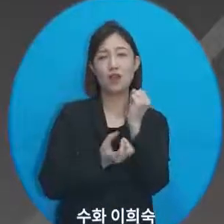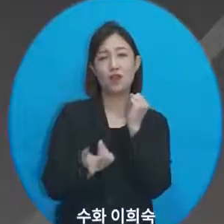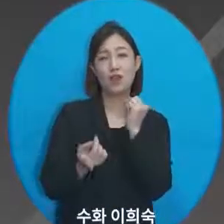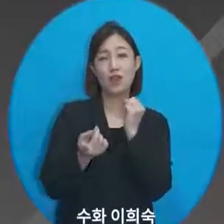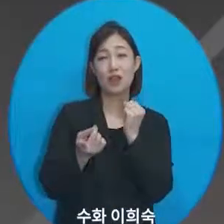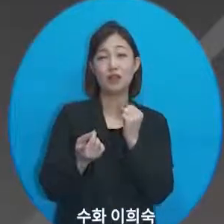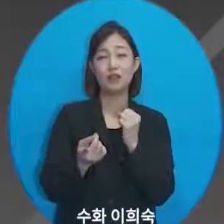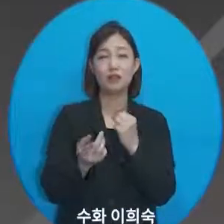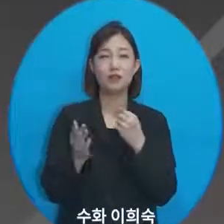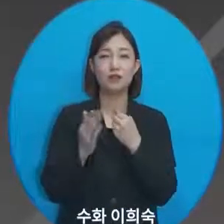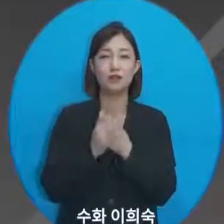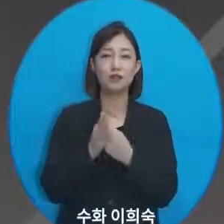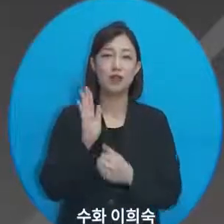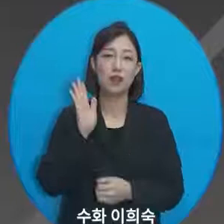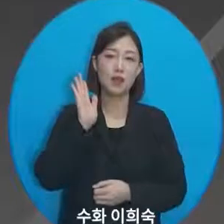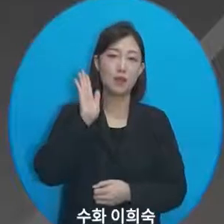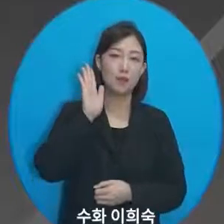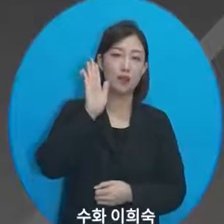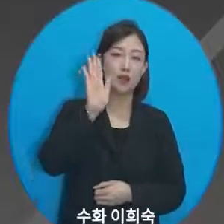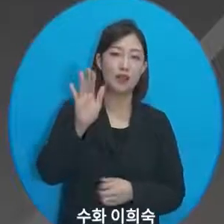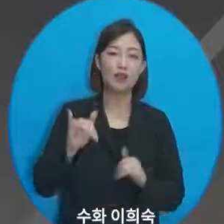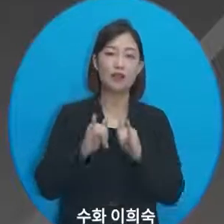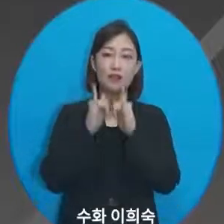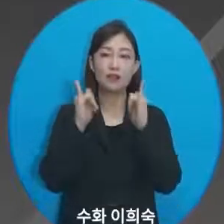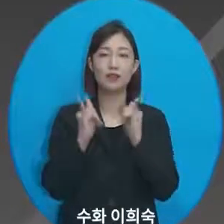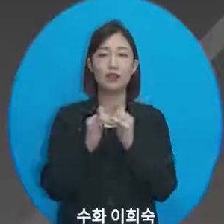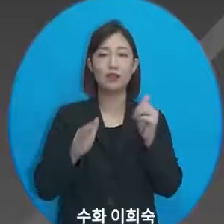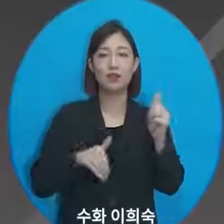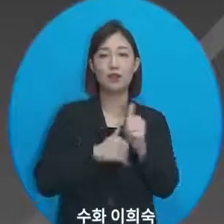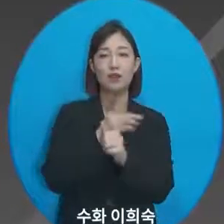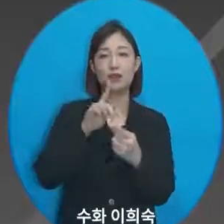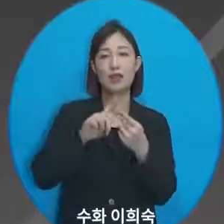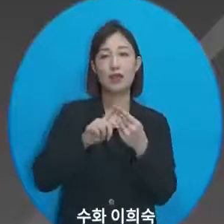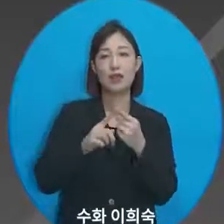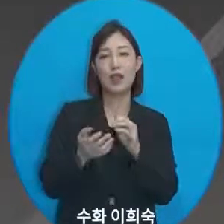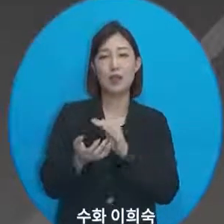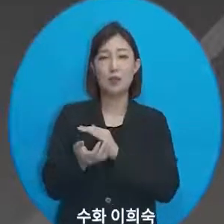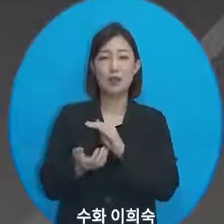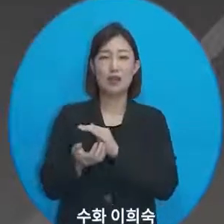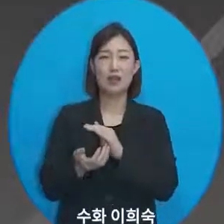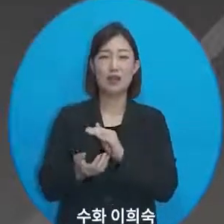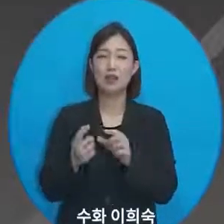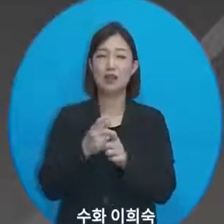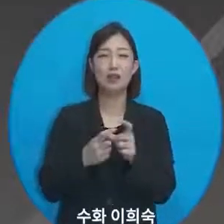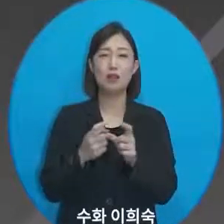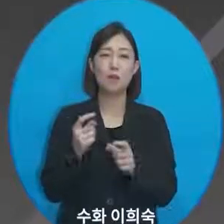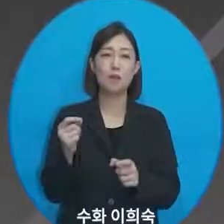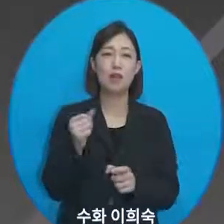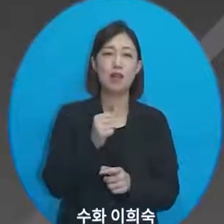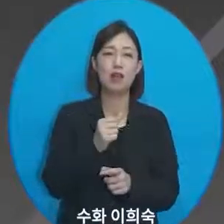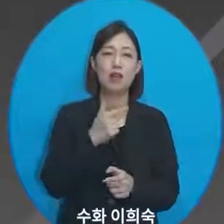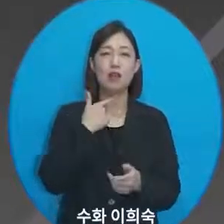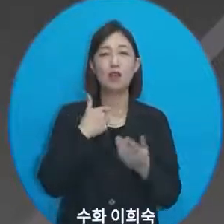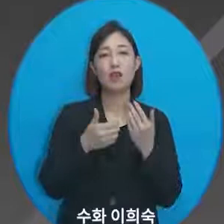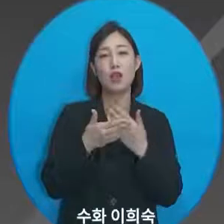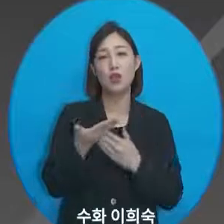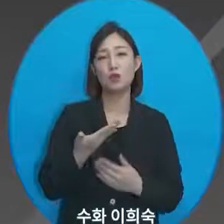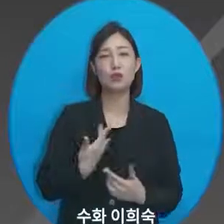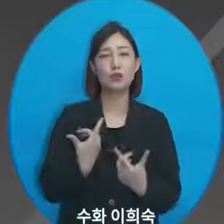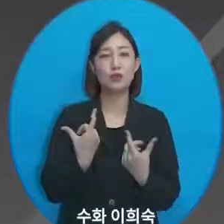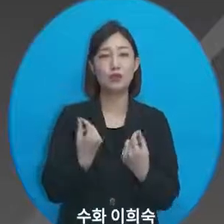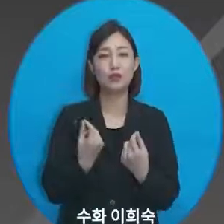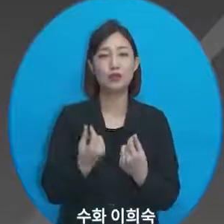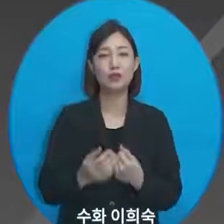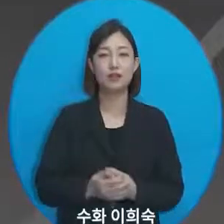미래 사회를 더 빨리 경험하게 하고, 또 미래 사회에 대응하는 우리의 환경을